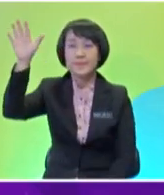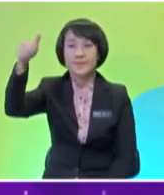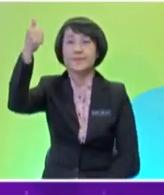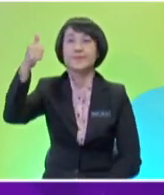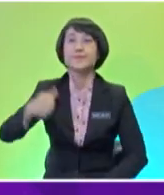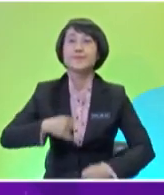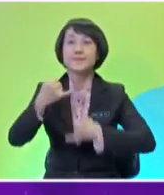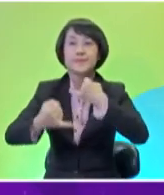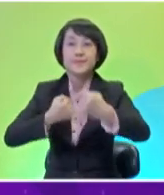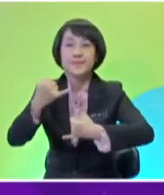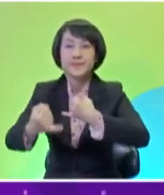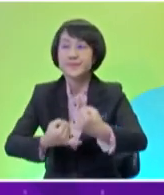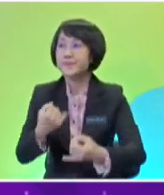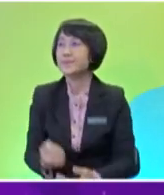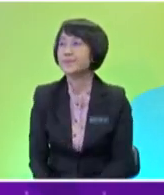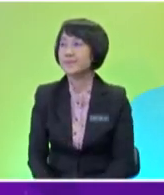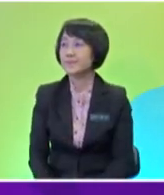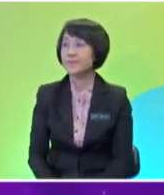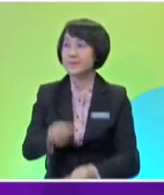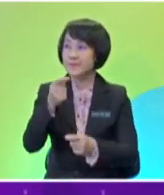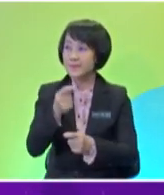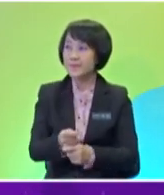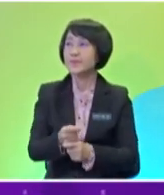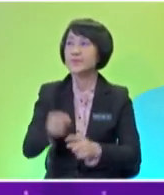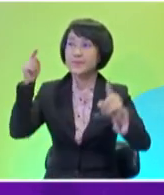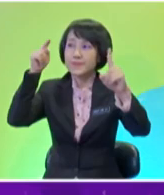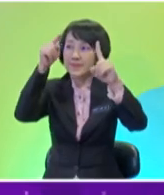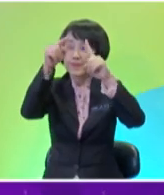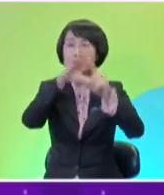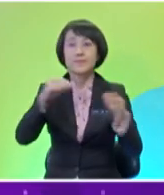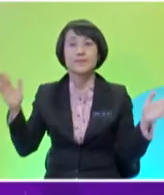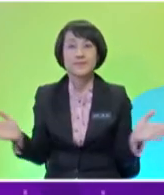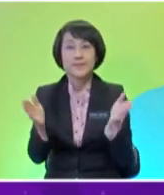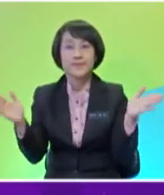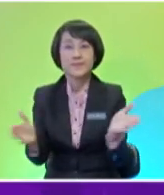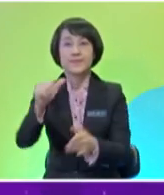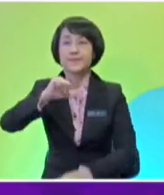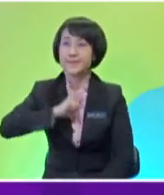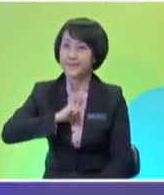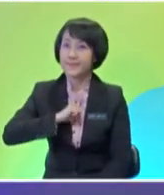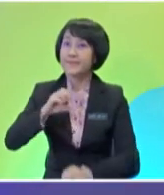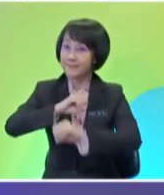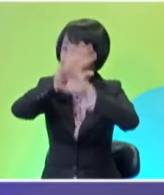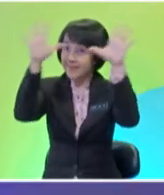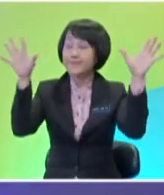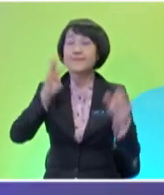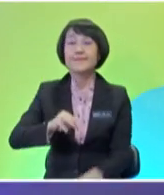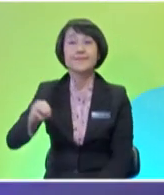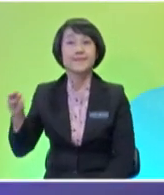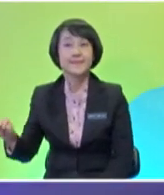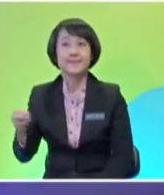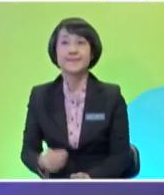Seterusnya saya beli itu menentukan Hallo 7 dan memotivasikan diri jelas murid-murid